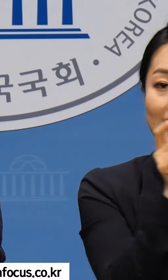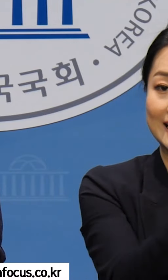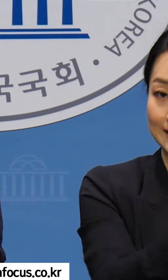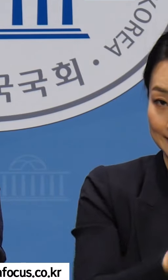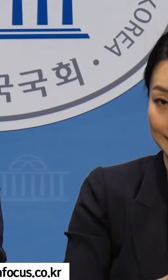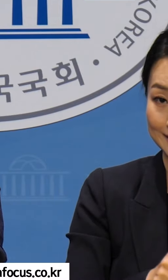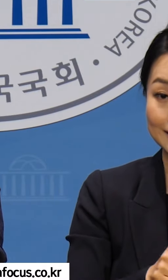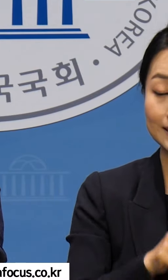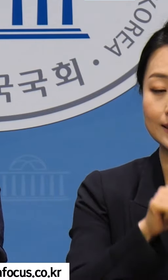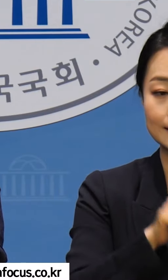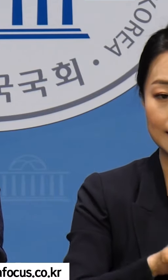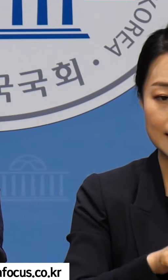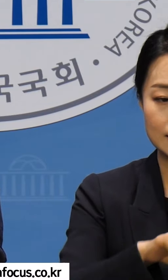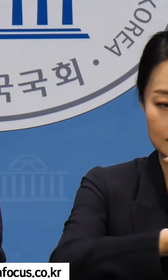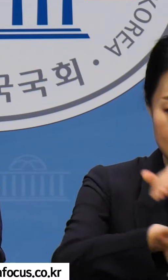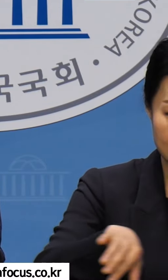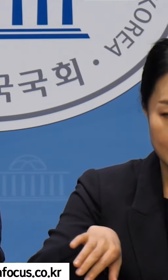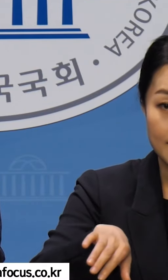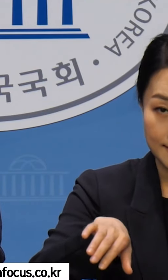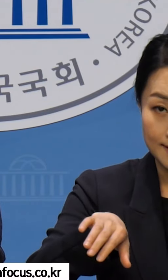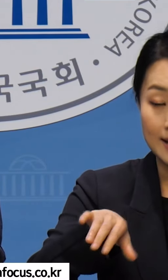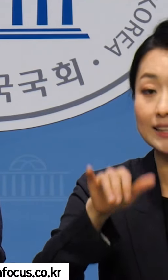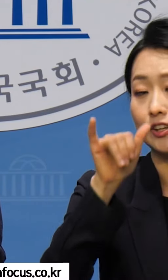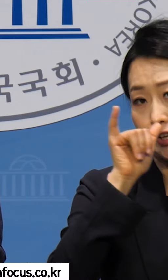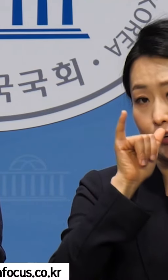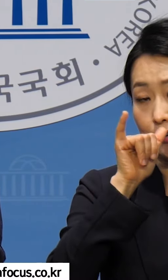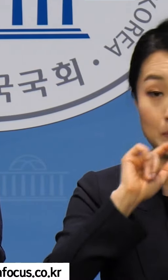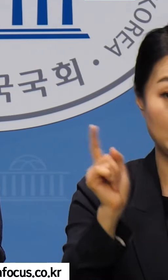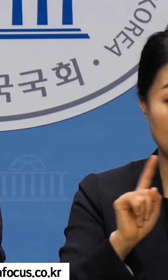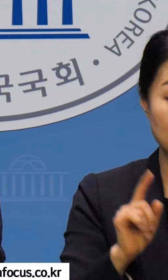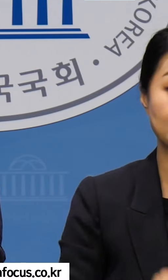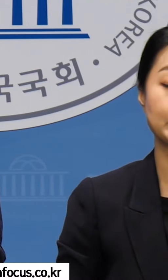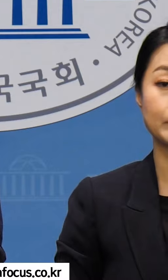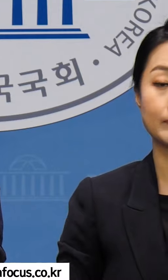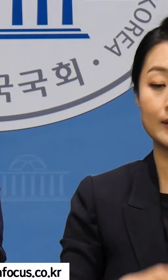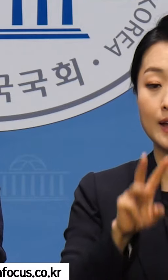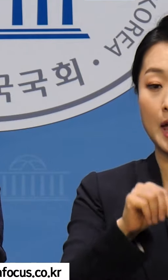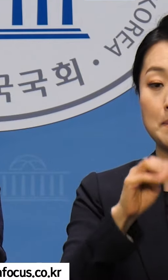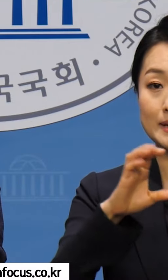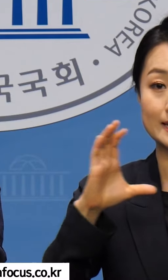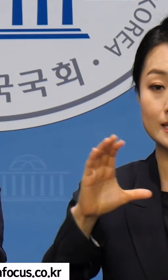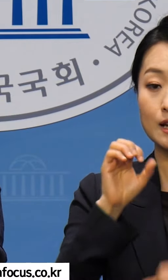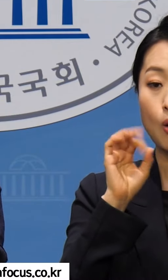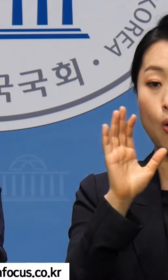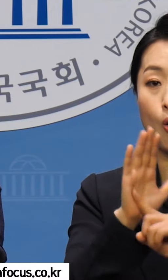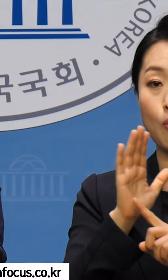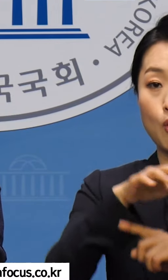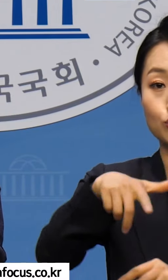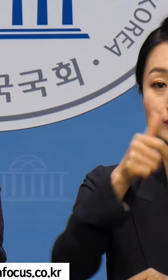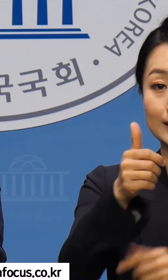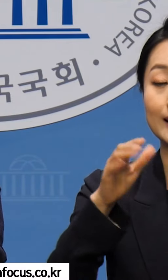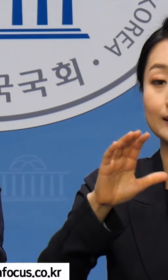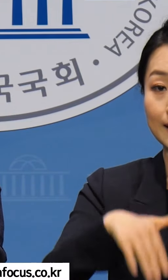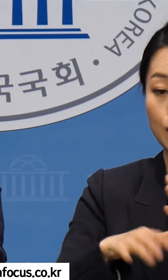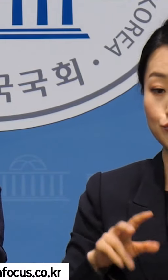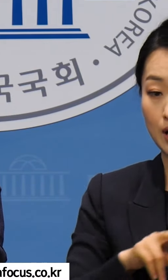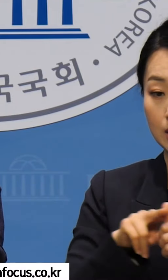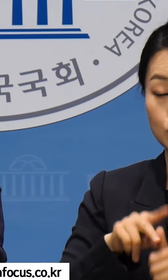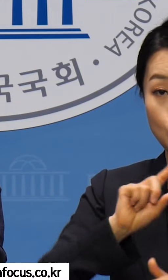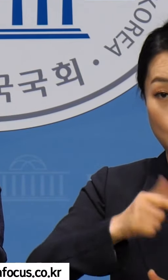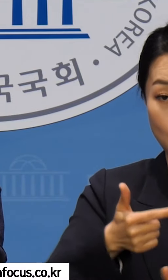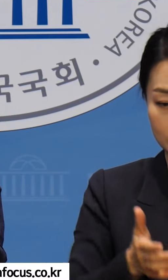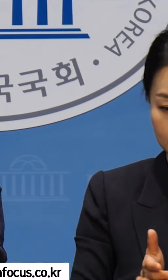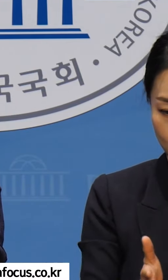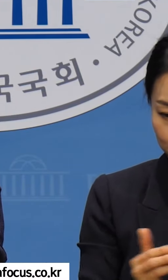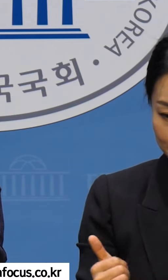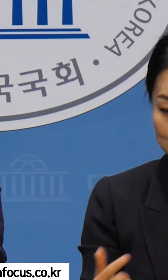개입되었다는 정황이 드러났습니다 MBC 홍보국장 재직 시절에는 국가정보원 정보 수집가를